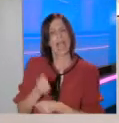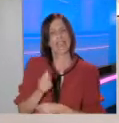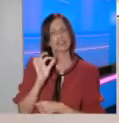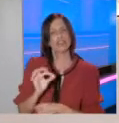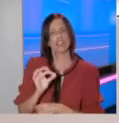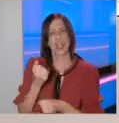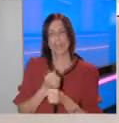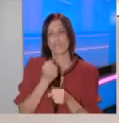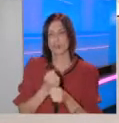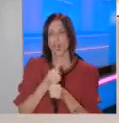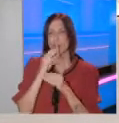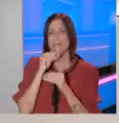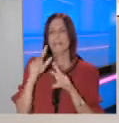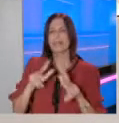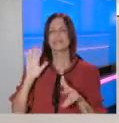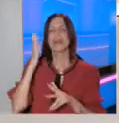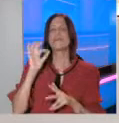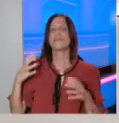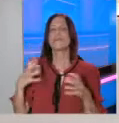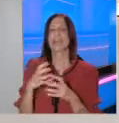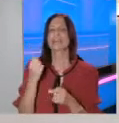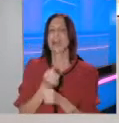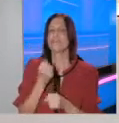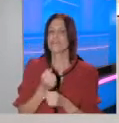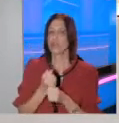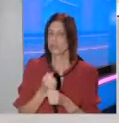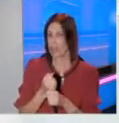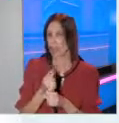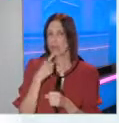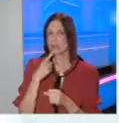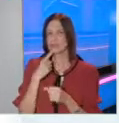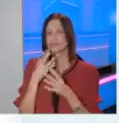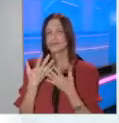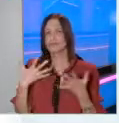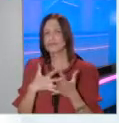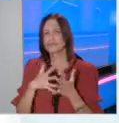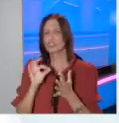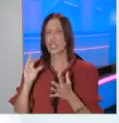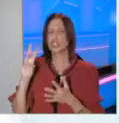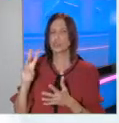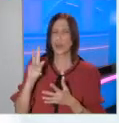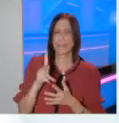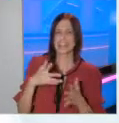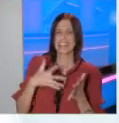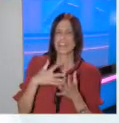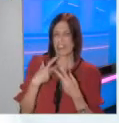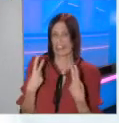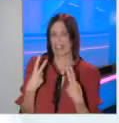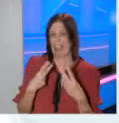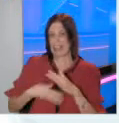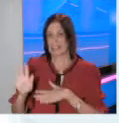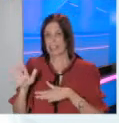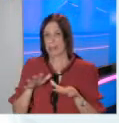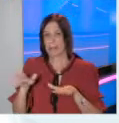העבודה. הוא התייחס למצבה העתידי של מפלגת העבודה וכתב כך, הגישושים של שמולי ופרץ לבדוק בסקרים אם כדאי להם לצאת